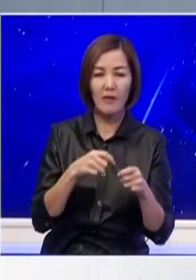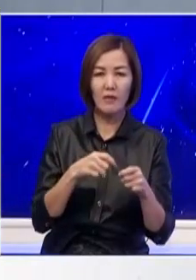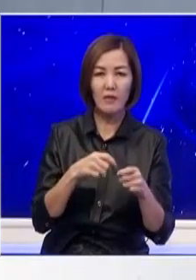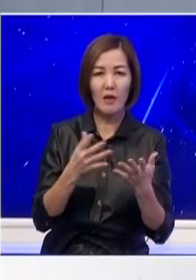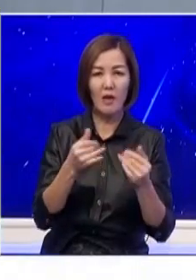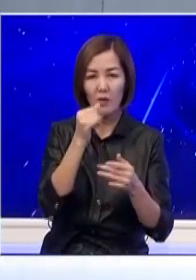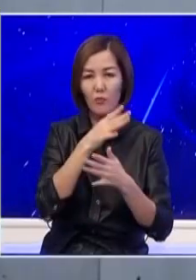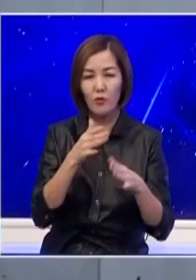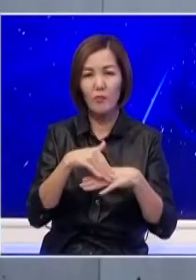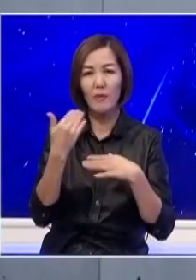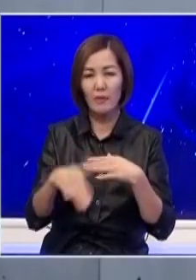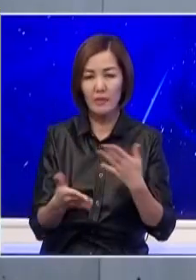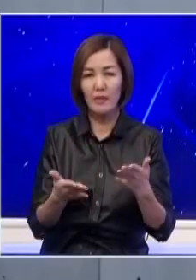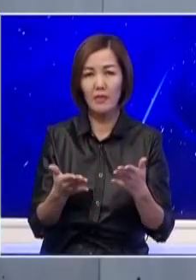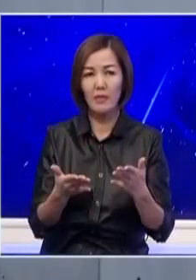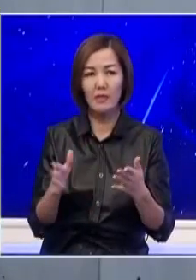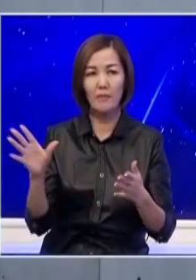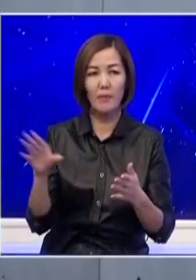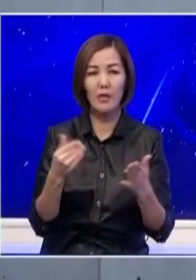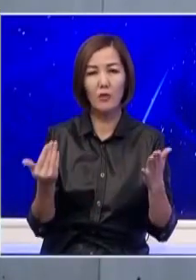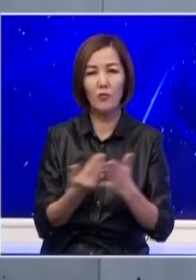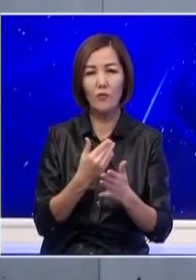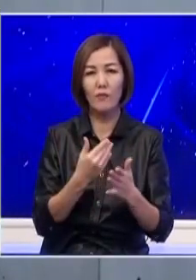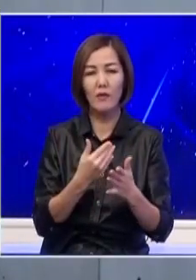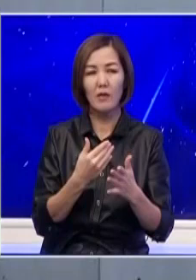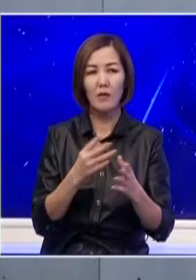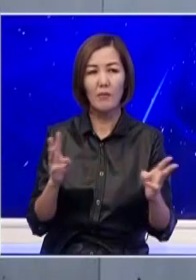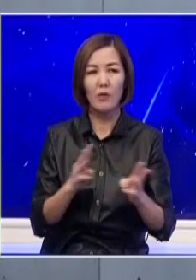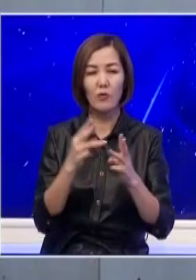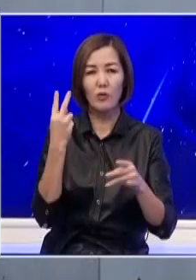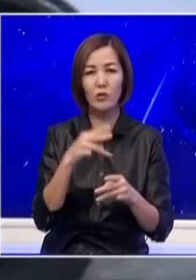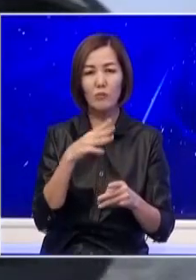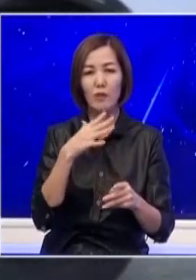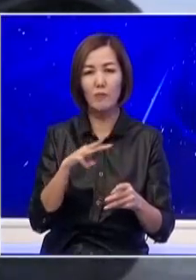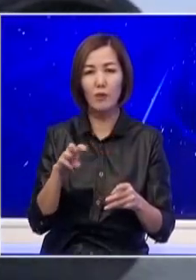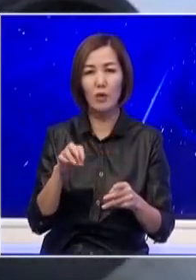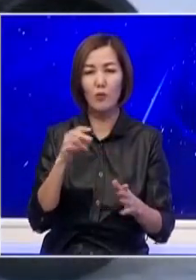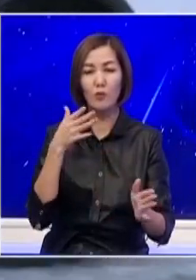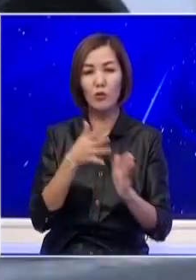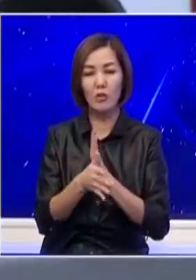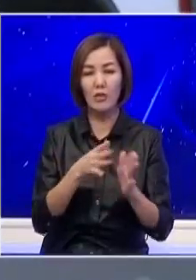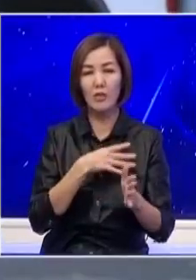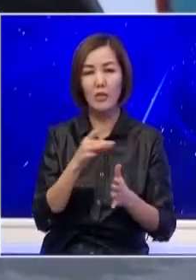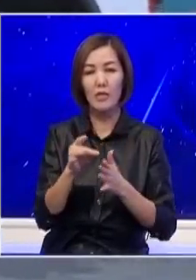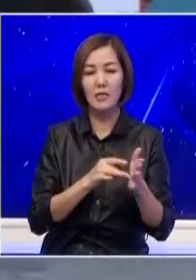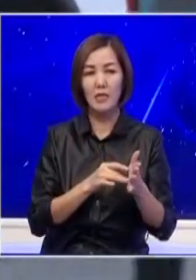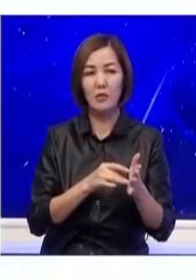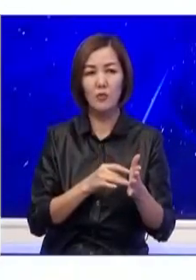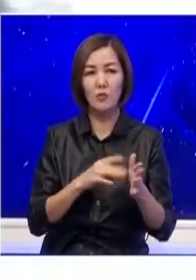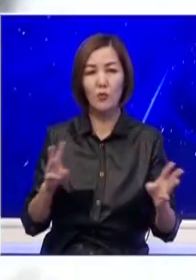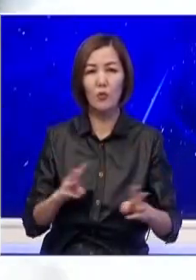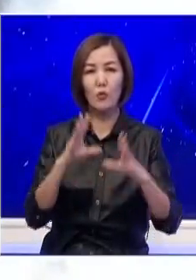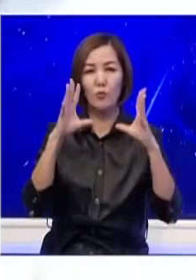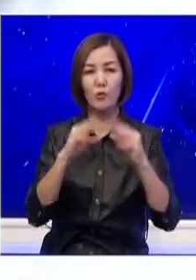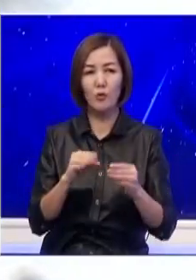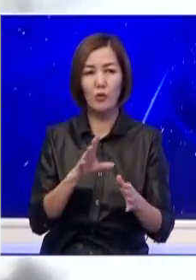товардай бар ол жерде. Кеше новыйдан келген товардың бәрі өртен кетті. Еш нәрсе қалмады. Төтеншеліктер дер кезінде жетіп, қара түтін